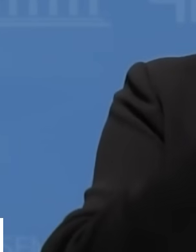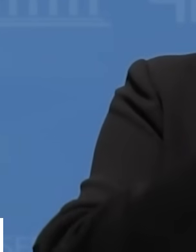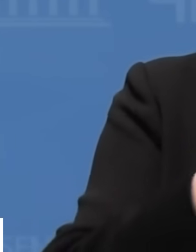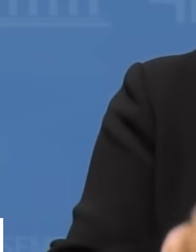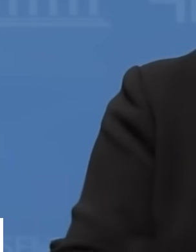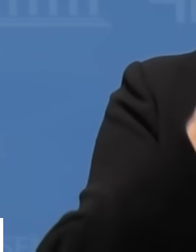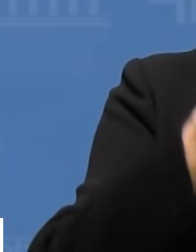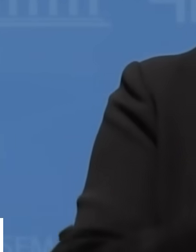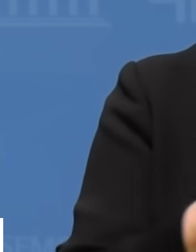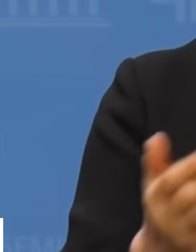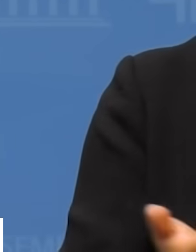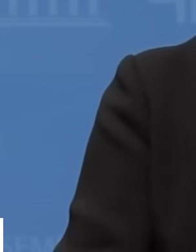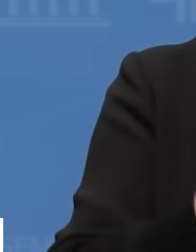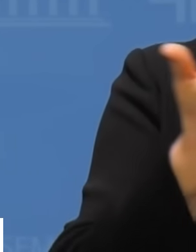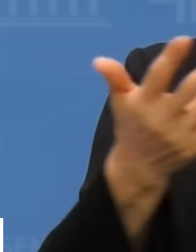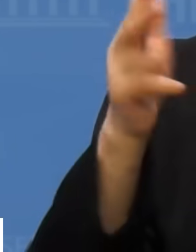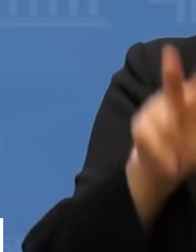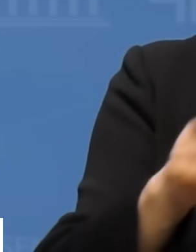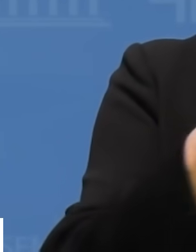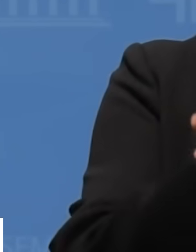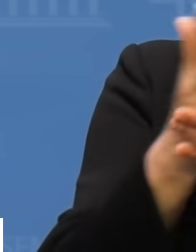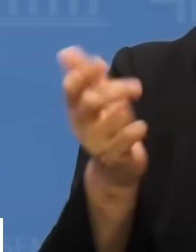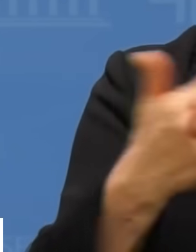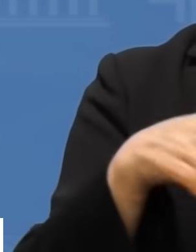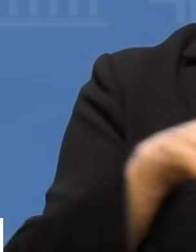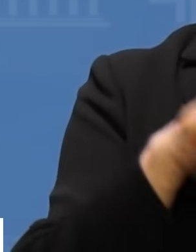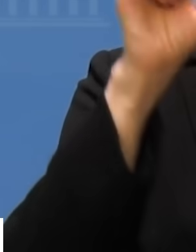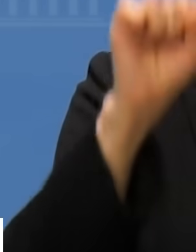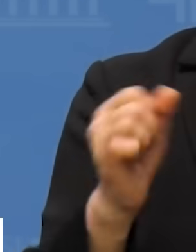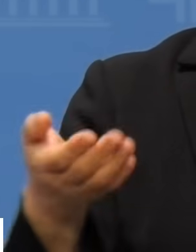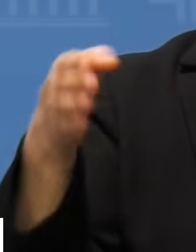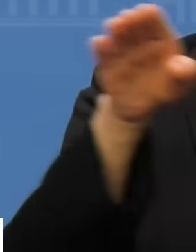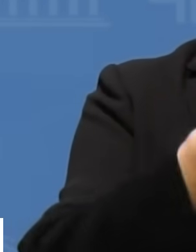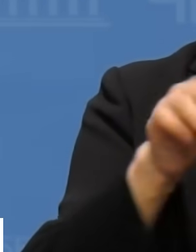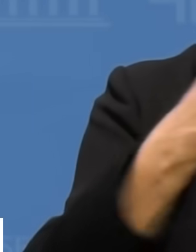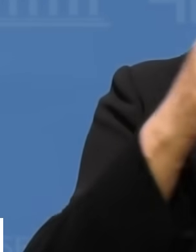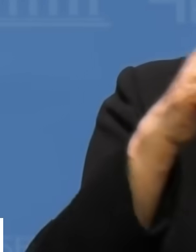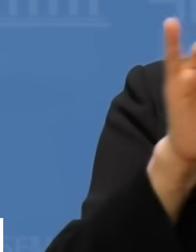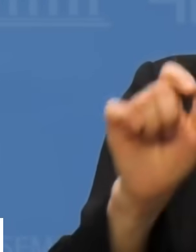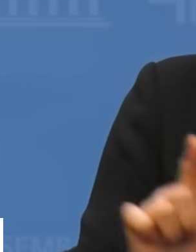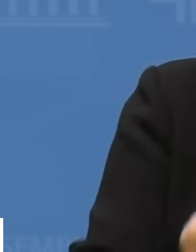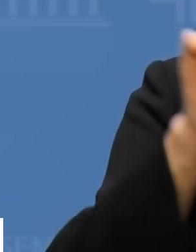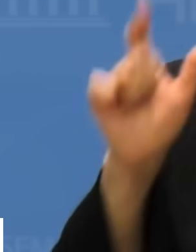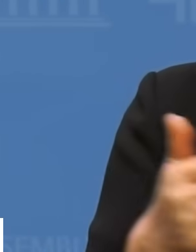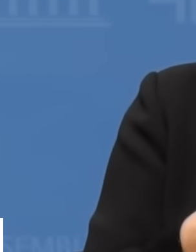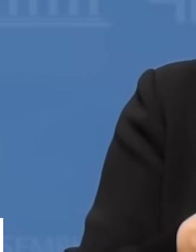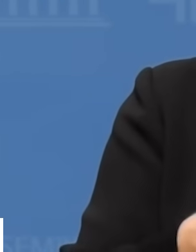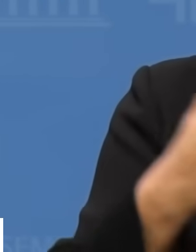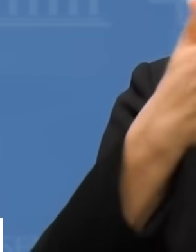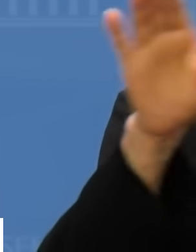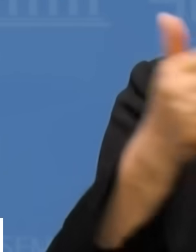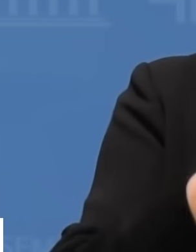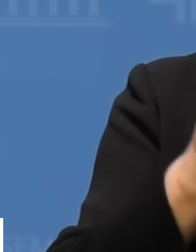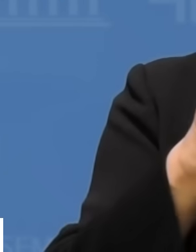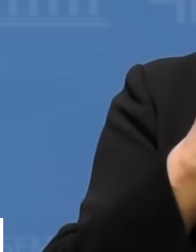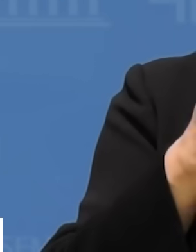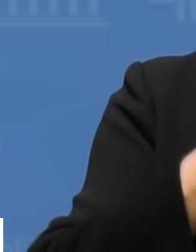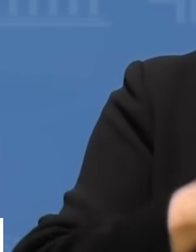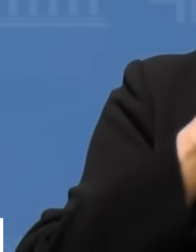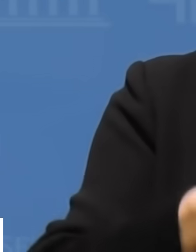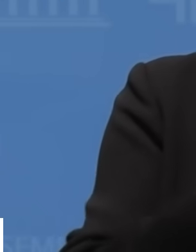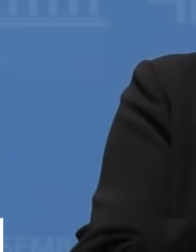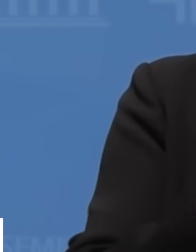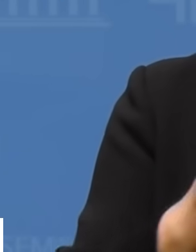키우고 공원, 주차장, 문화체육시설 등 주민생활과 밀접한 공간들을 공공이